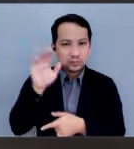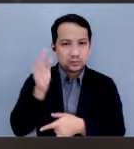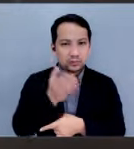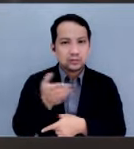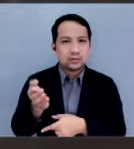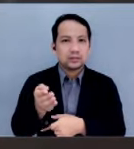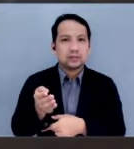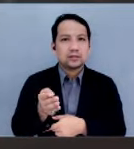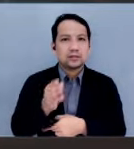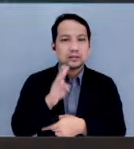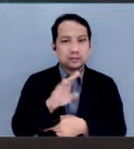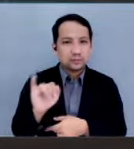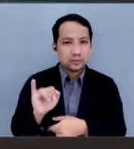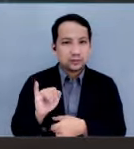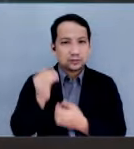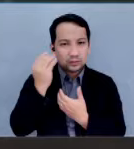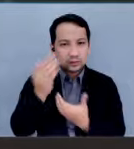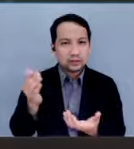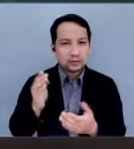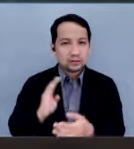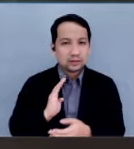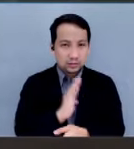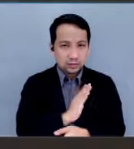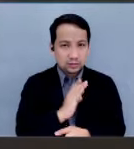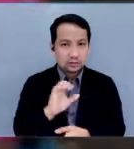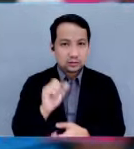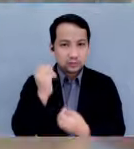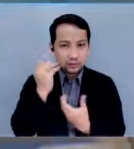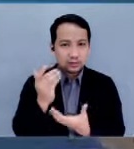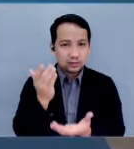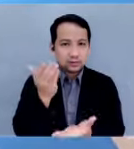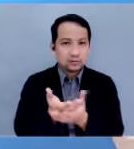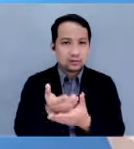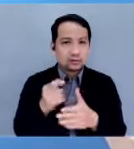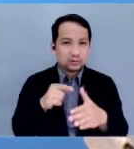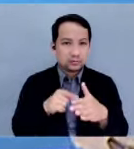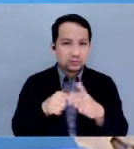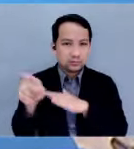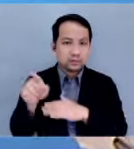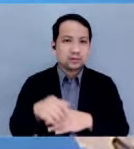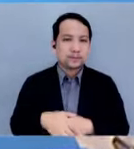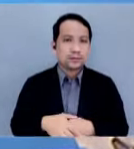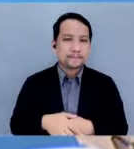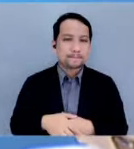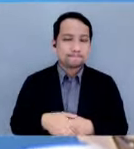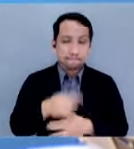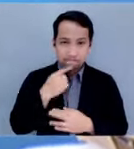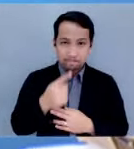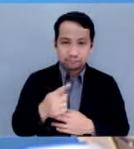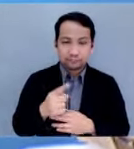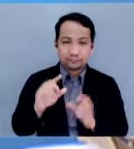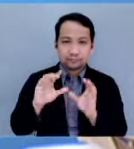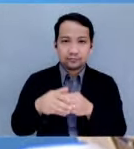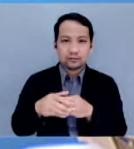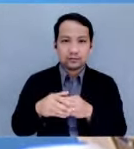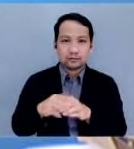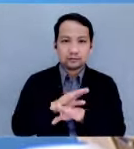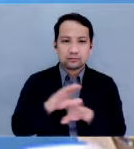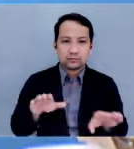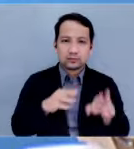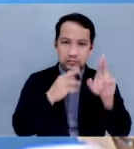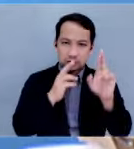Immigration, bantayan yung ating mga borders para hindi doon makatakas si Quibuloy. Ayon naman sa kampo ni Quibuloy, iginagalang nila